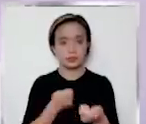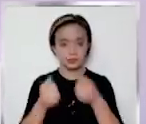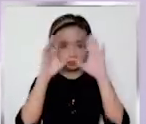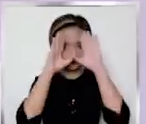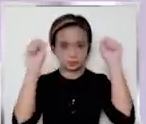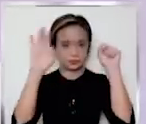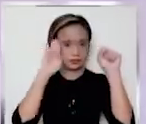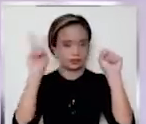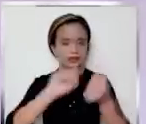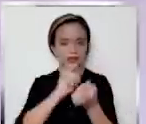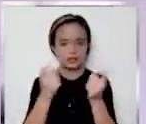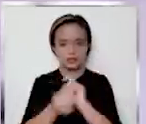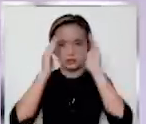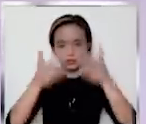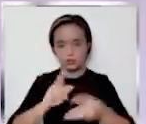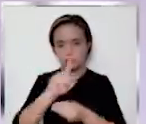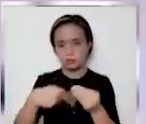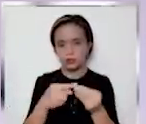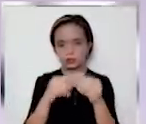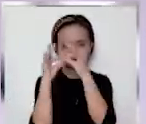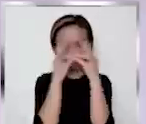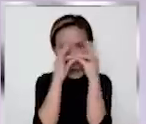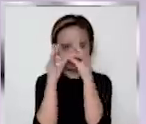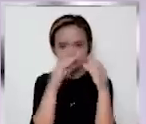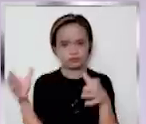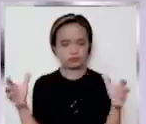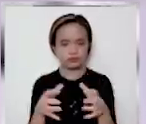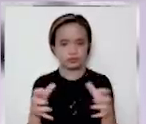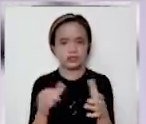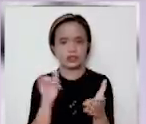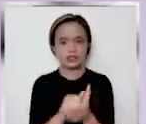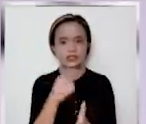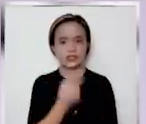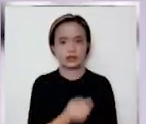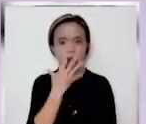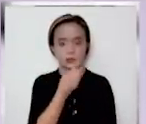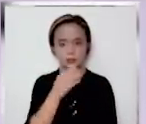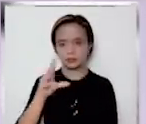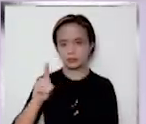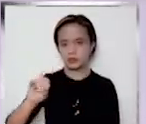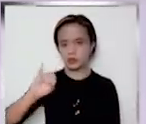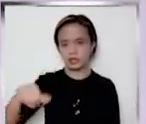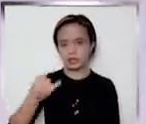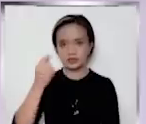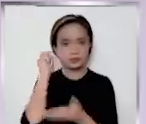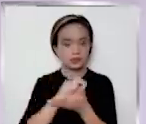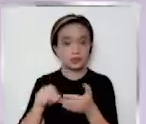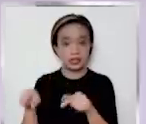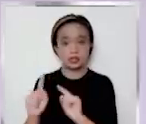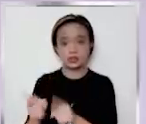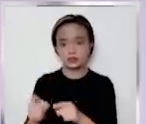ng drug war. Isa yan sa mga sagot ng ating Justice Secretary na humarap siya sa United Nations Human Rights